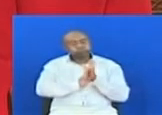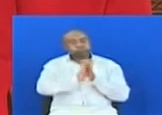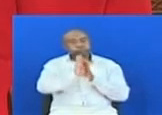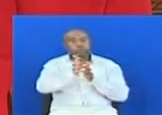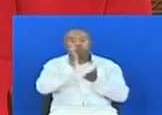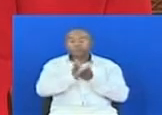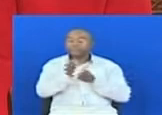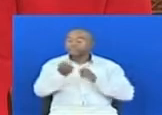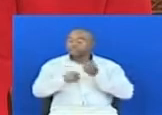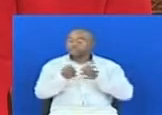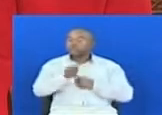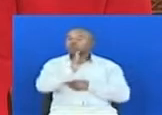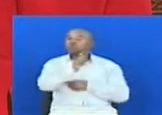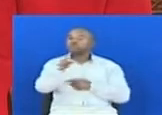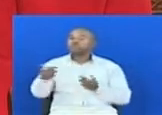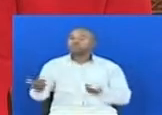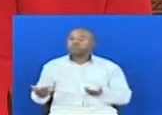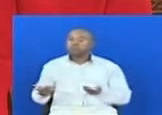hapa na pale tumezipata,